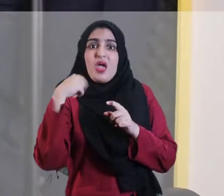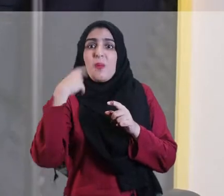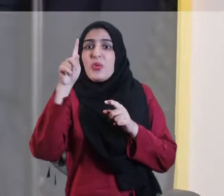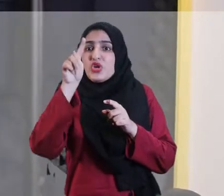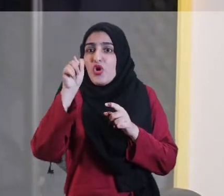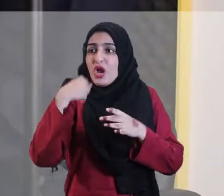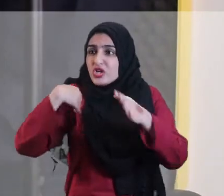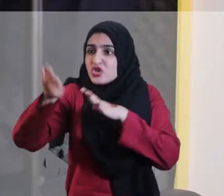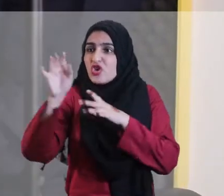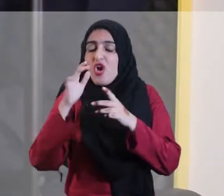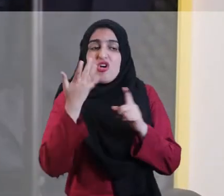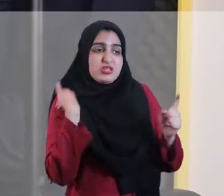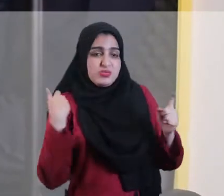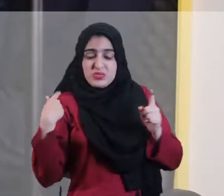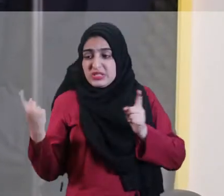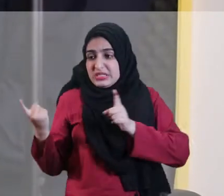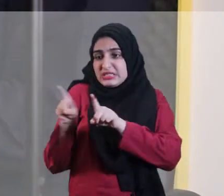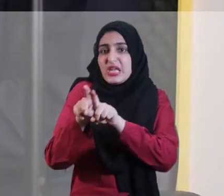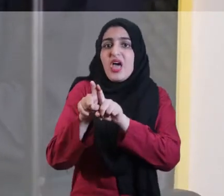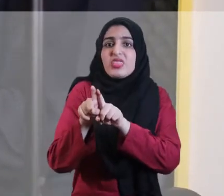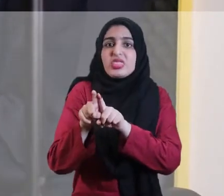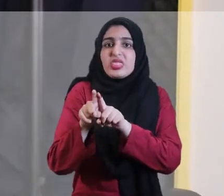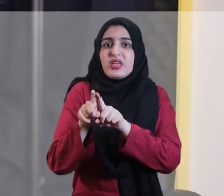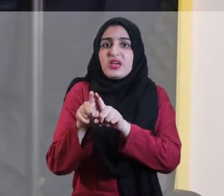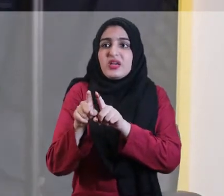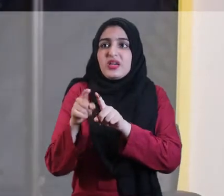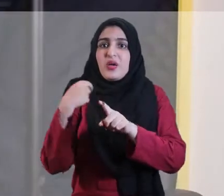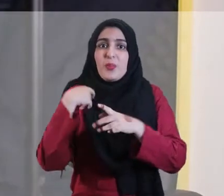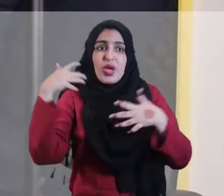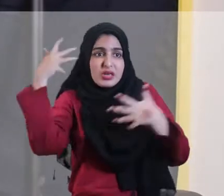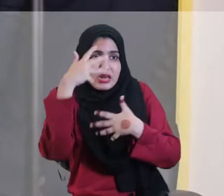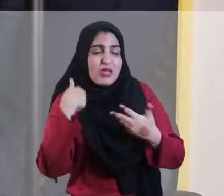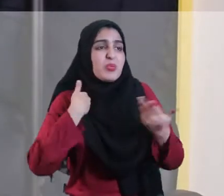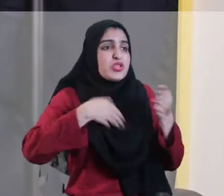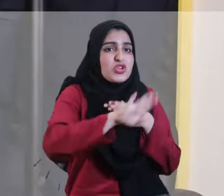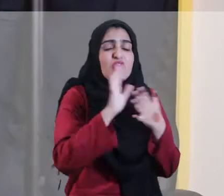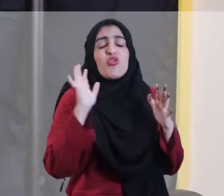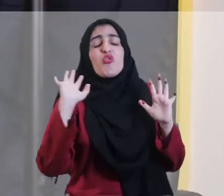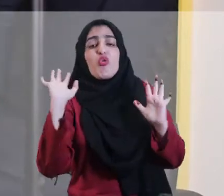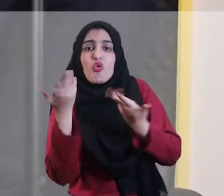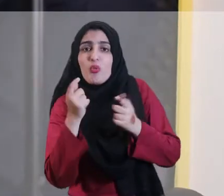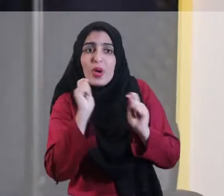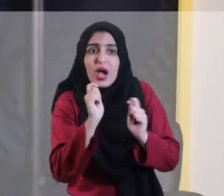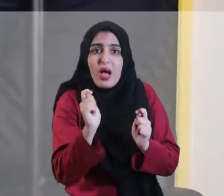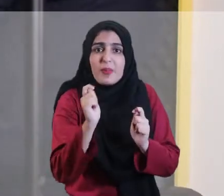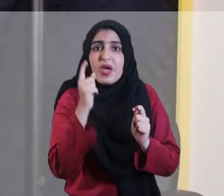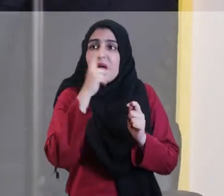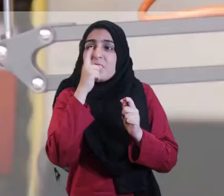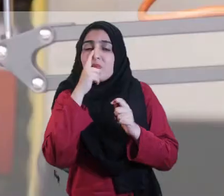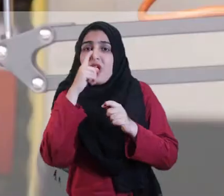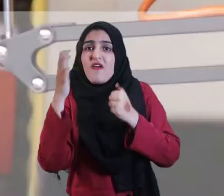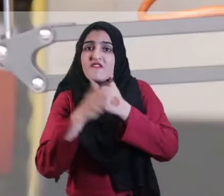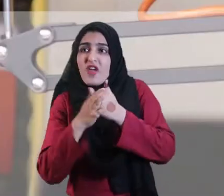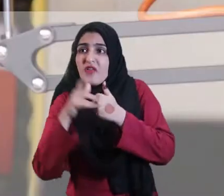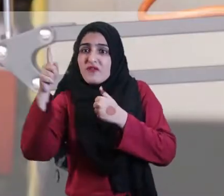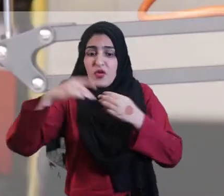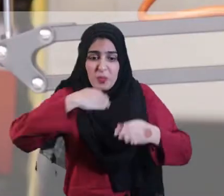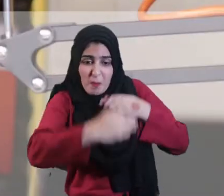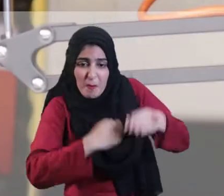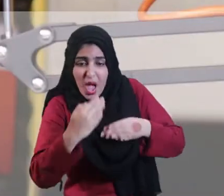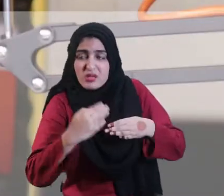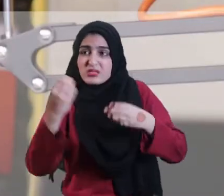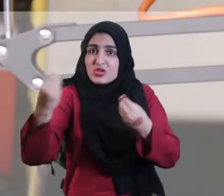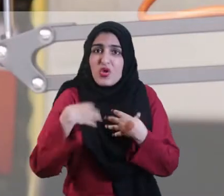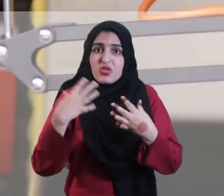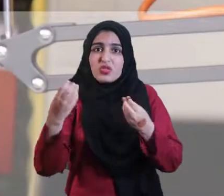मुझे किसी के सहारे की जरूरत है यह लास्ट टावर कैसे सुबह ब्रह्मचारी क्लास उस पर प्लास्टिक